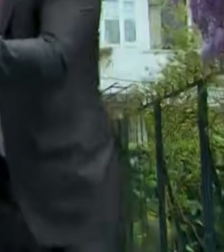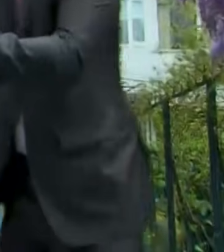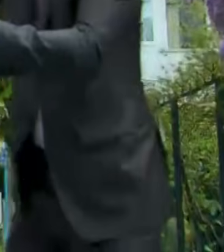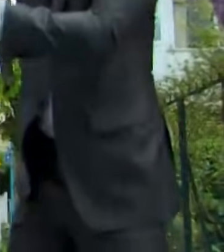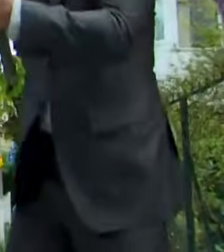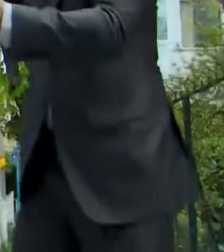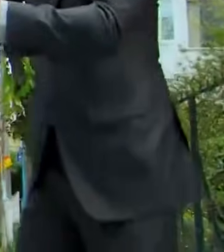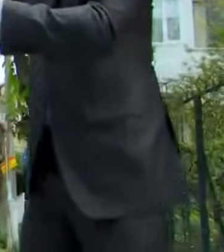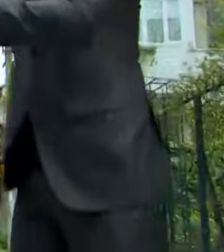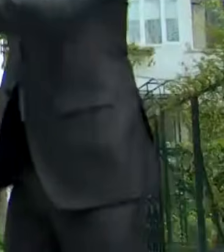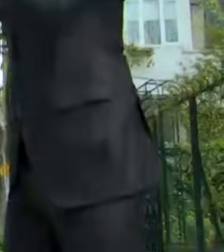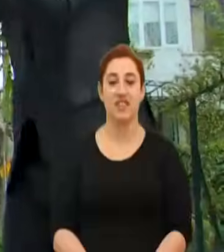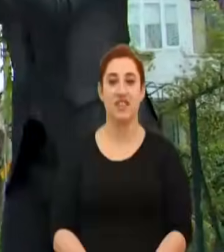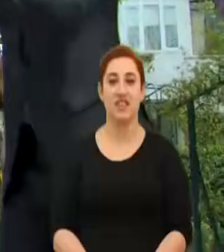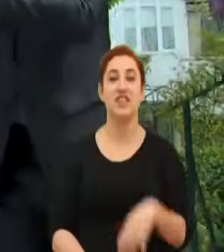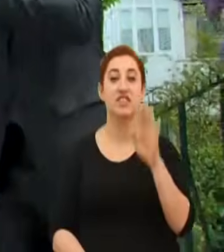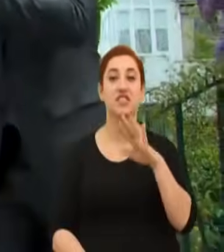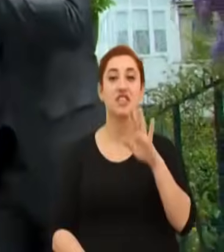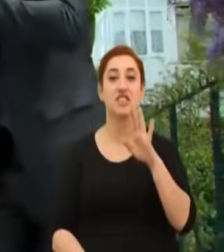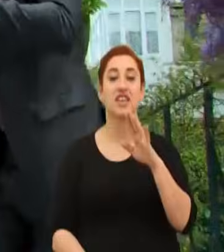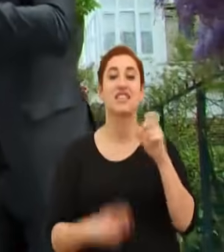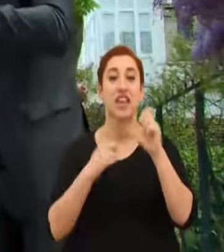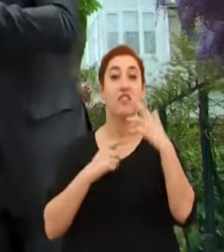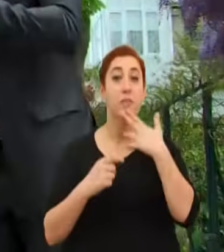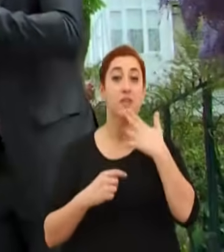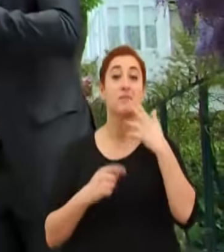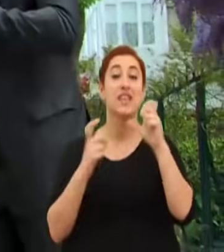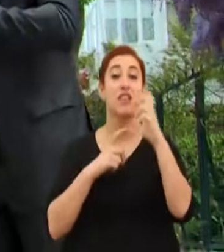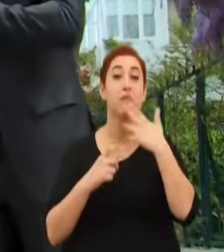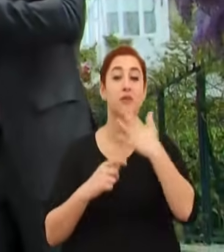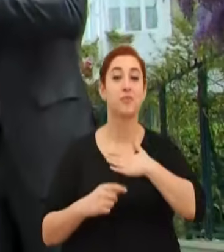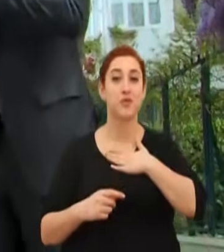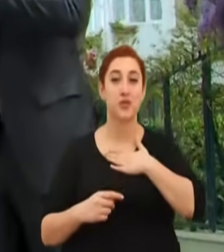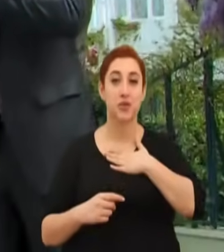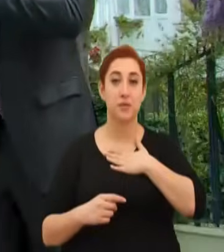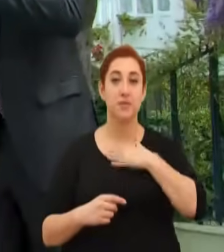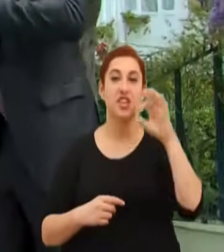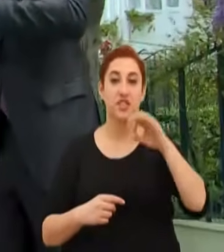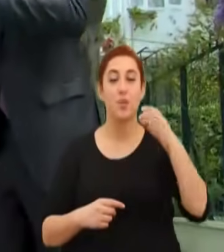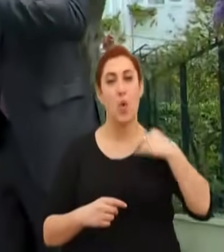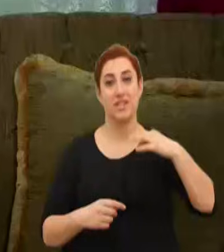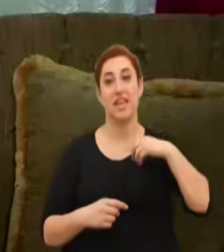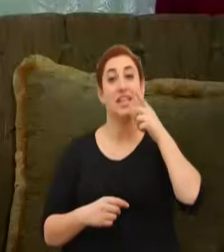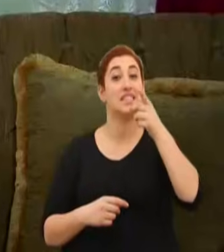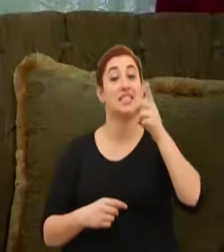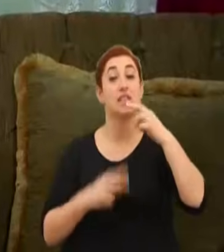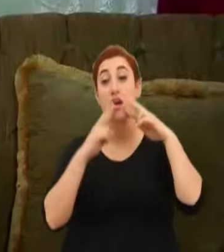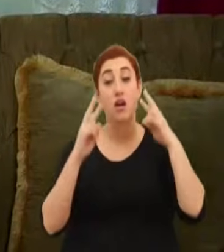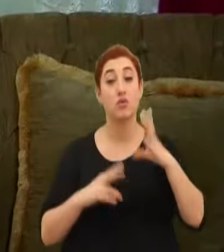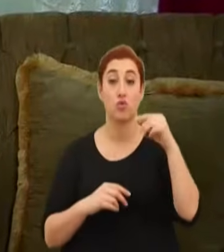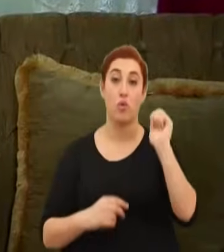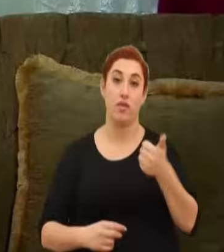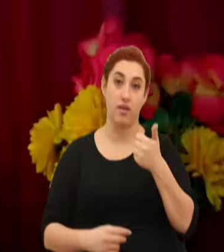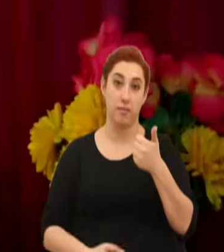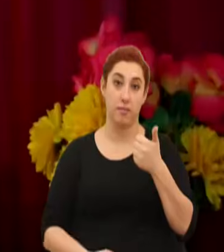Erdem sevinçle Müdür Lütfi'ye sarıldı. Sevim Hanım. Sevim Hanımcığım. Şimdi özellikle sizin kararınız